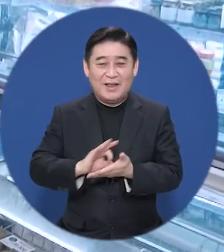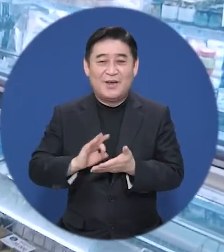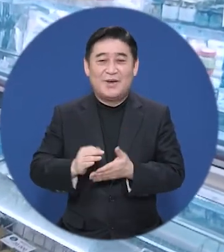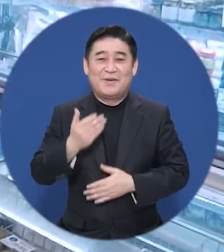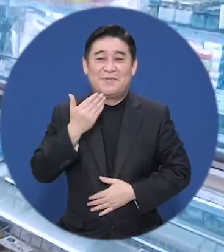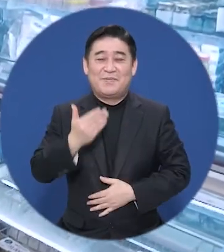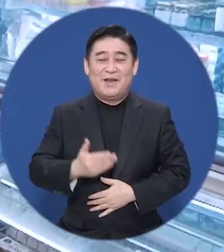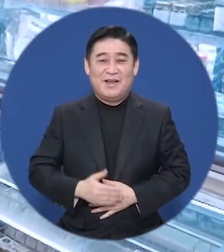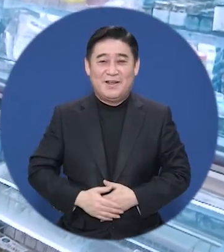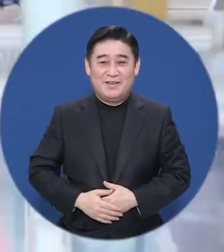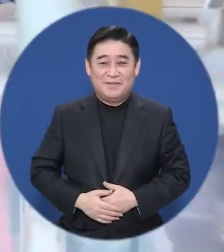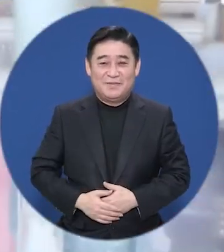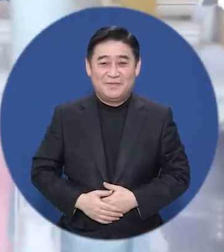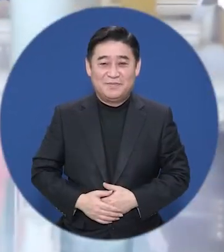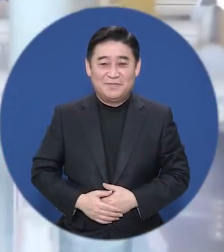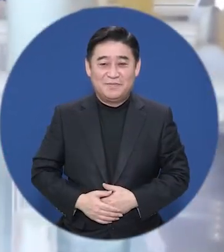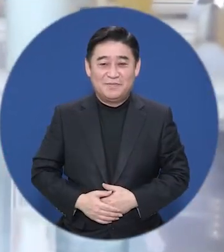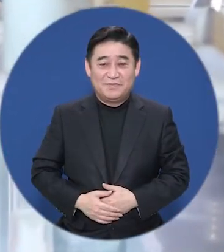수가 있습니다.